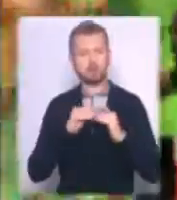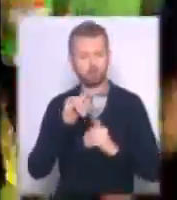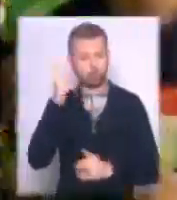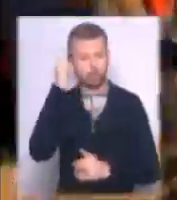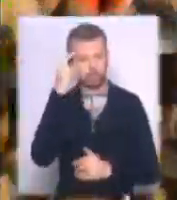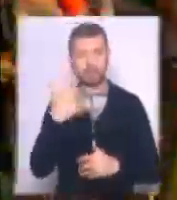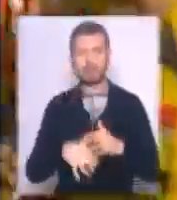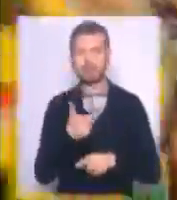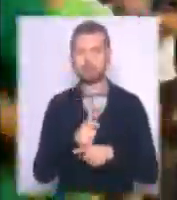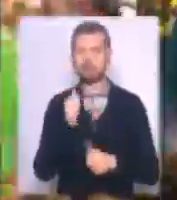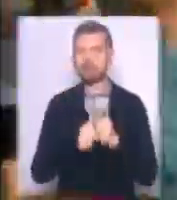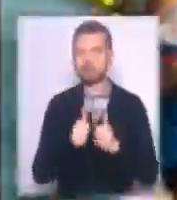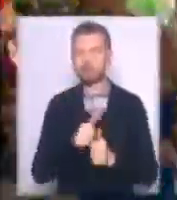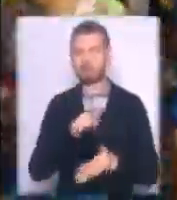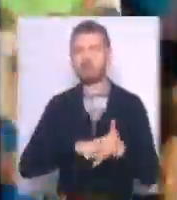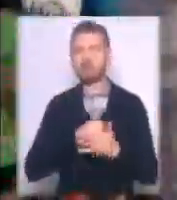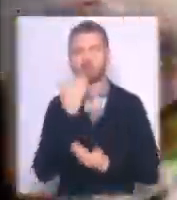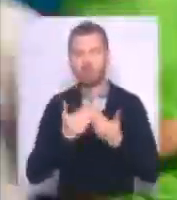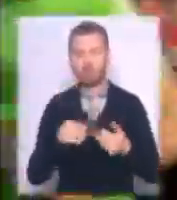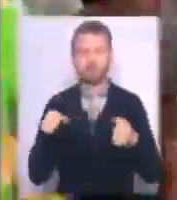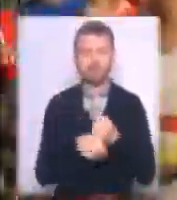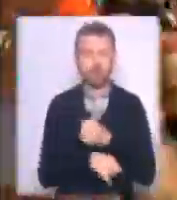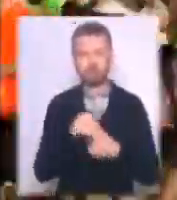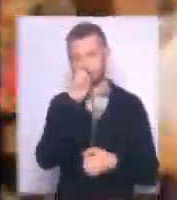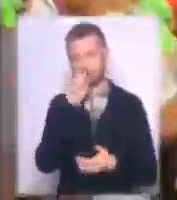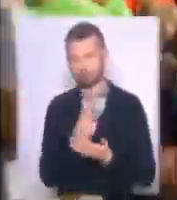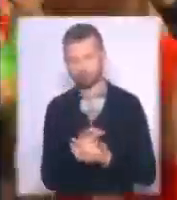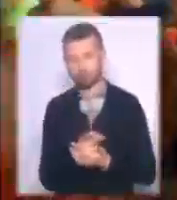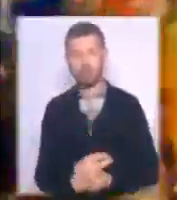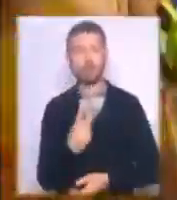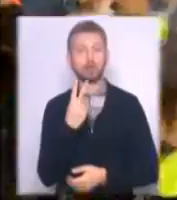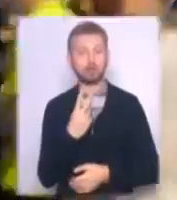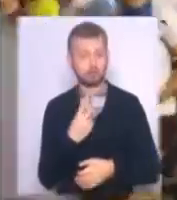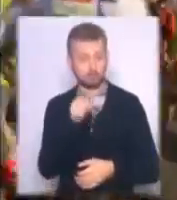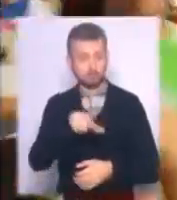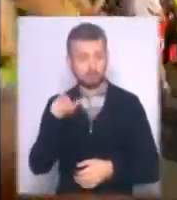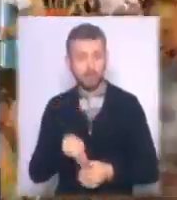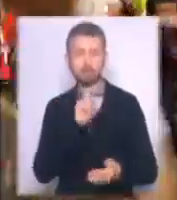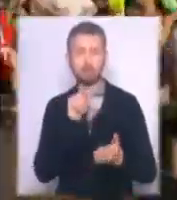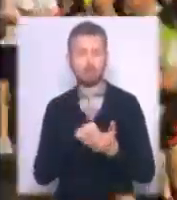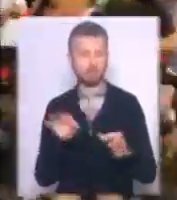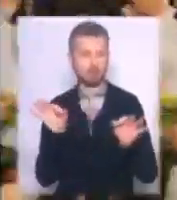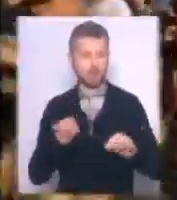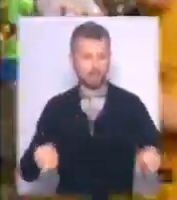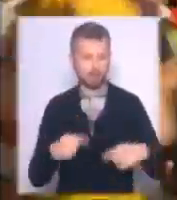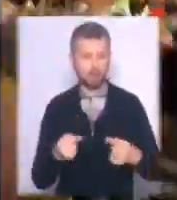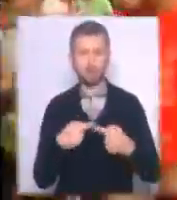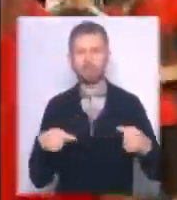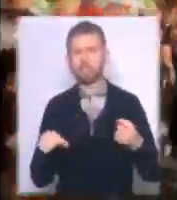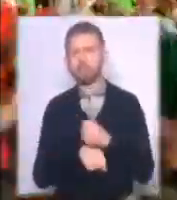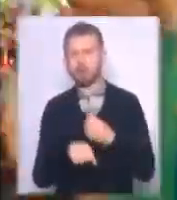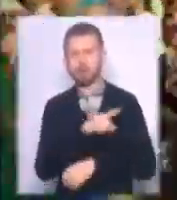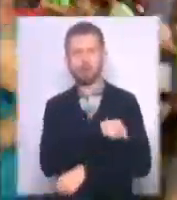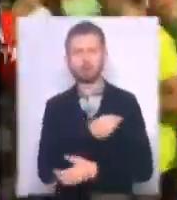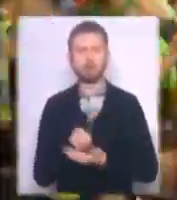Серед найчастіших причин звернень – травми та втрата свідомості. Двоє бігунів потрапили в реанімацію. З різними травмами